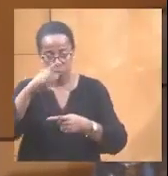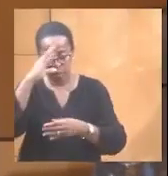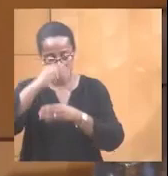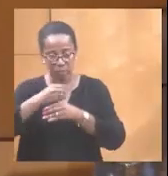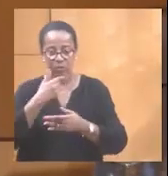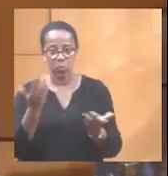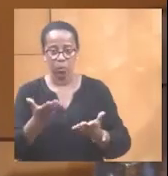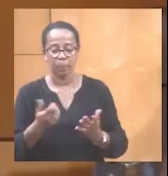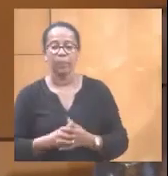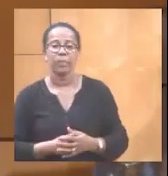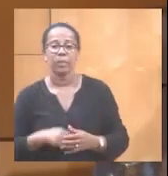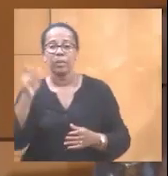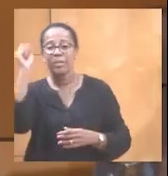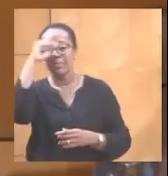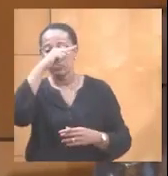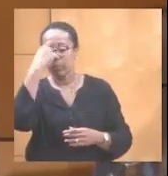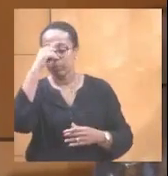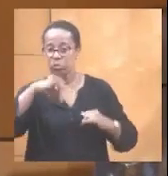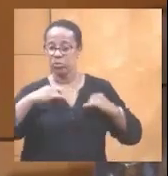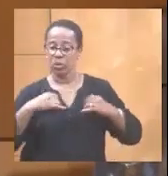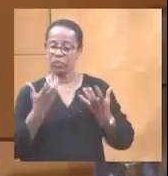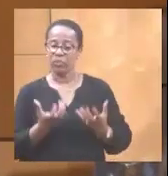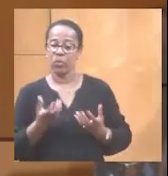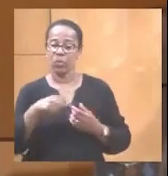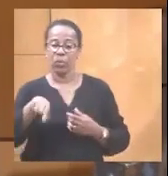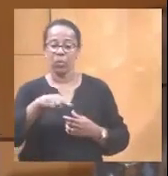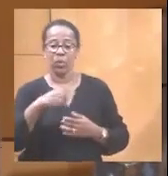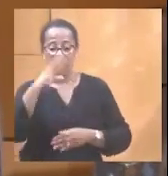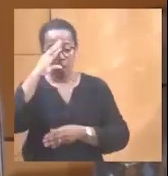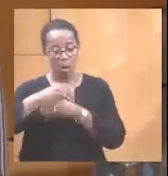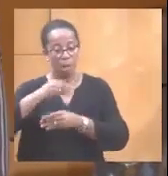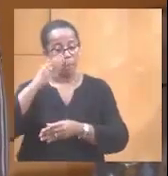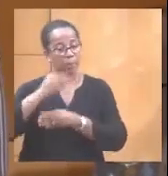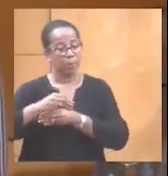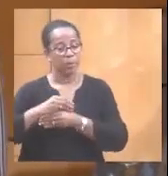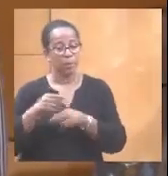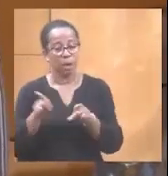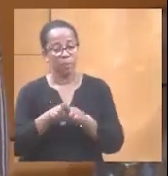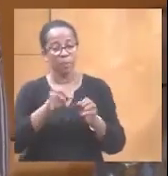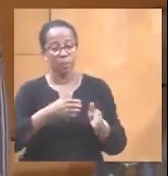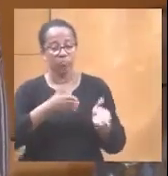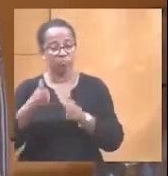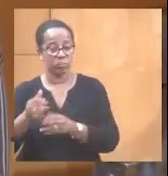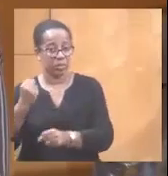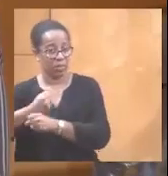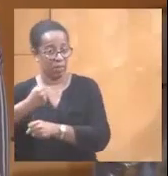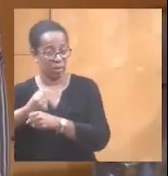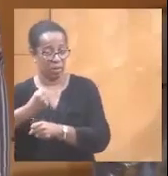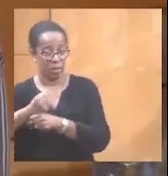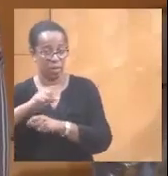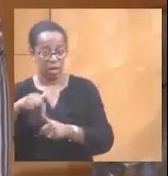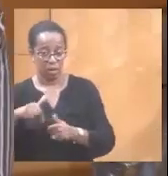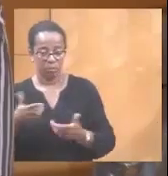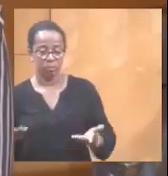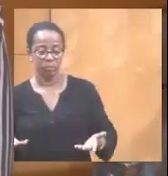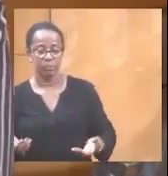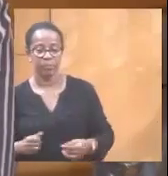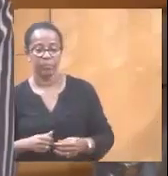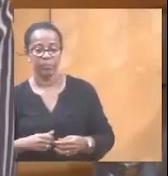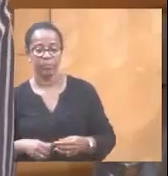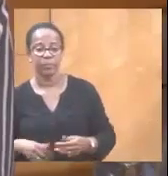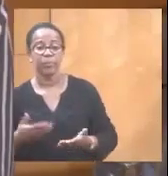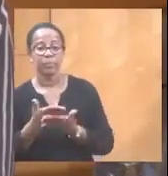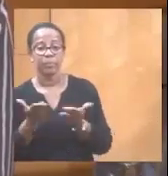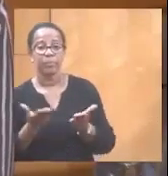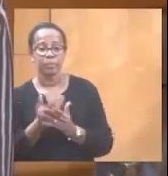L'une des difficultés pour nos jeunes qui veulent apprendre tout en travaillant, c'est-à-dire en situation de travail, c'est